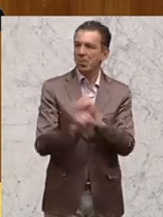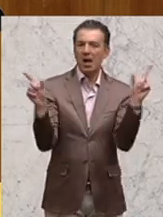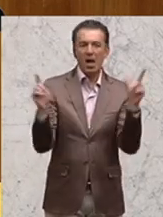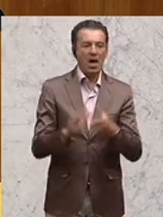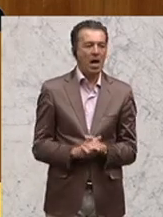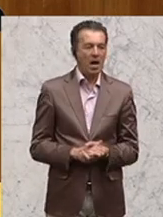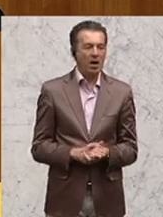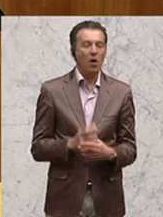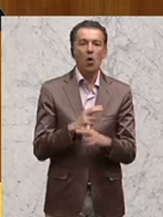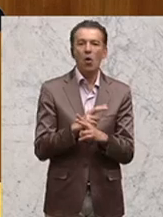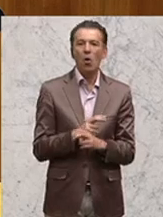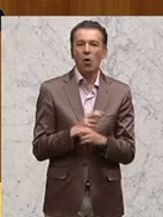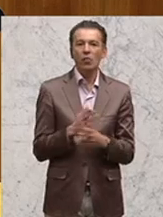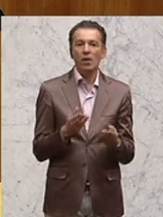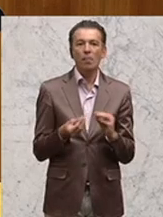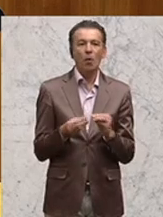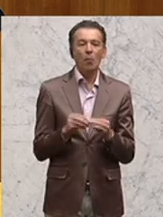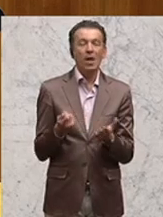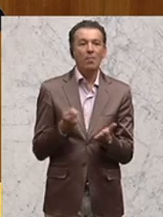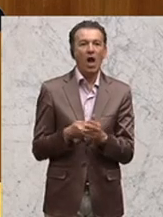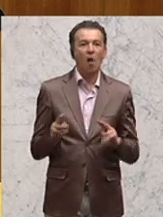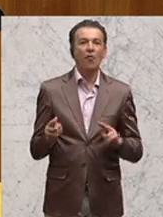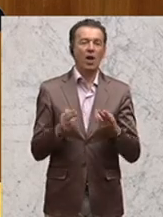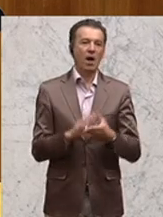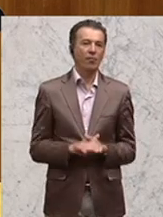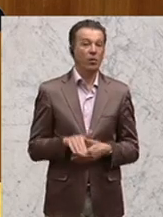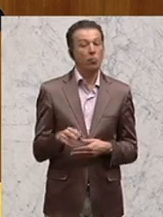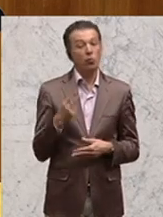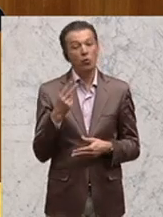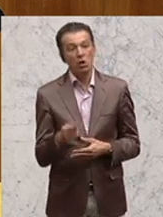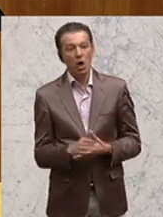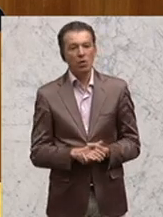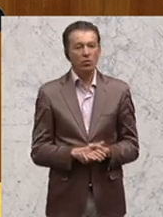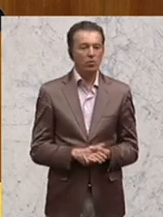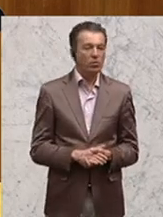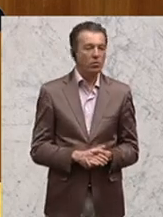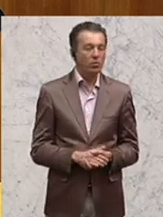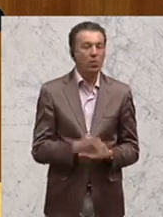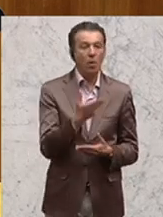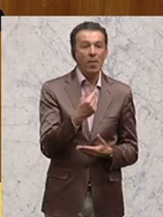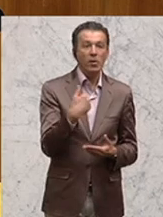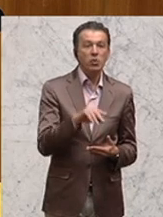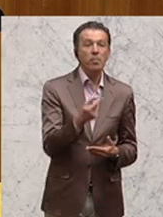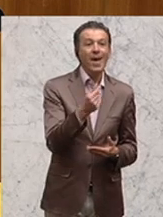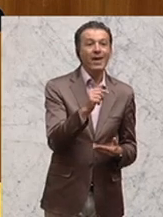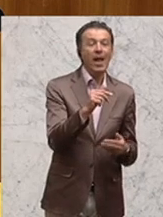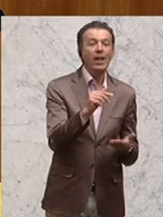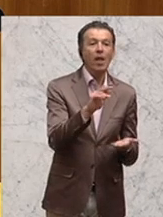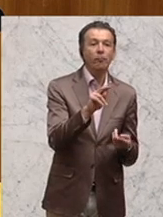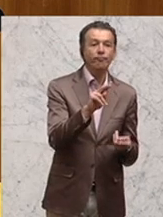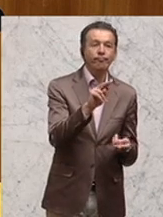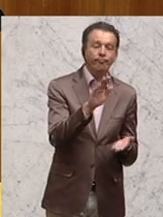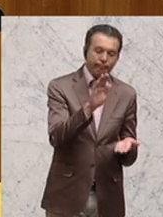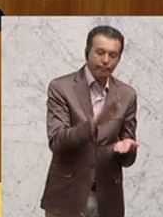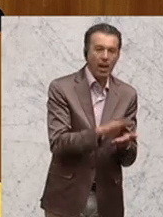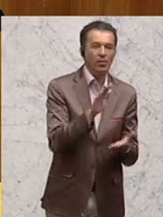Schlussfolgerung ist, dieses Land hat ein Kaufkraftproblem und wir müssen schauen, dass den Menschen mehr im Börsel bleibt. Und daher hat der